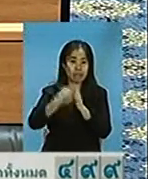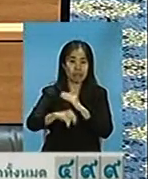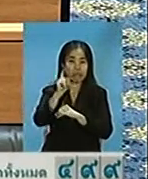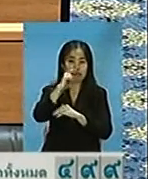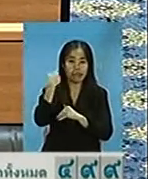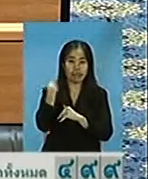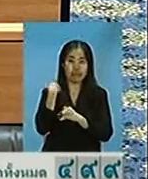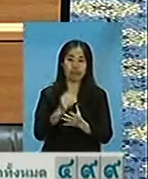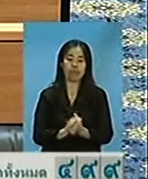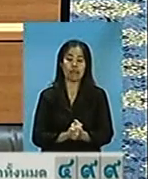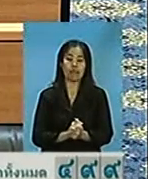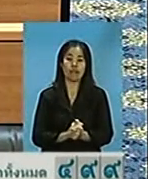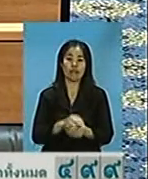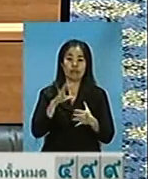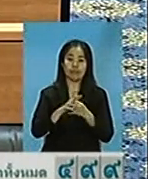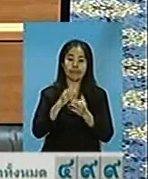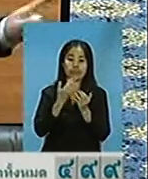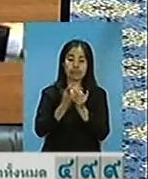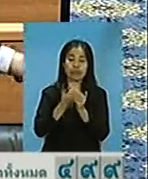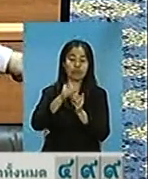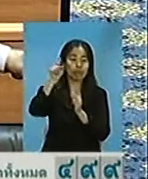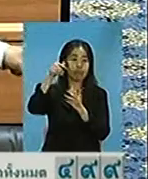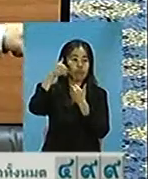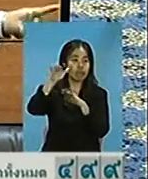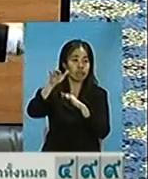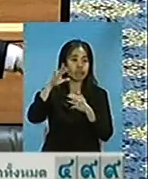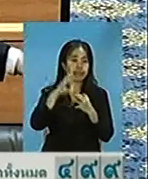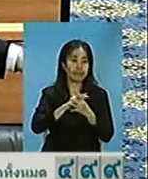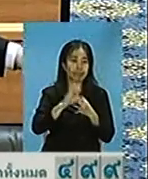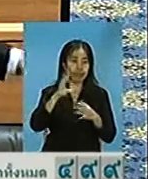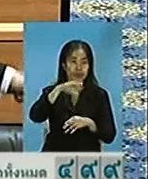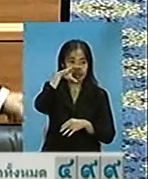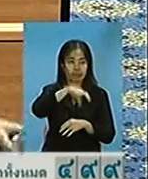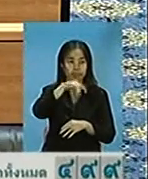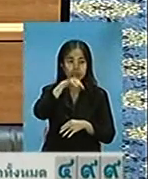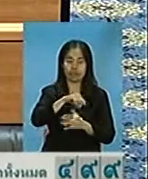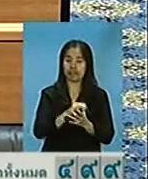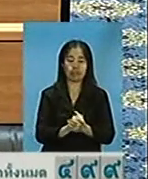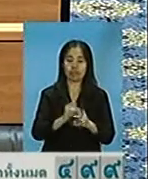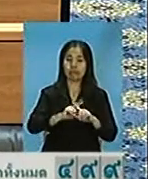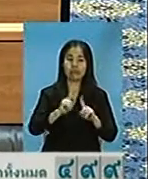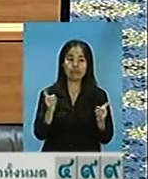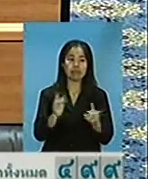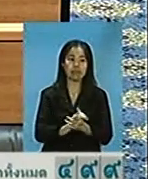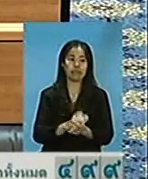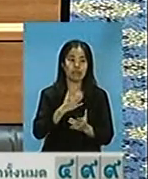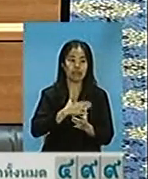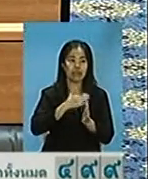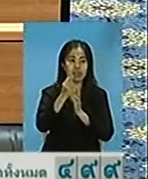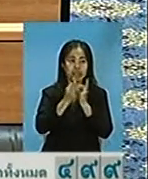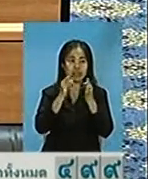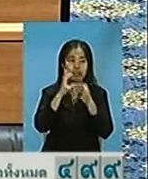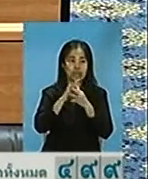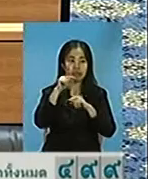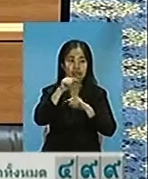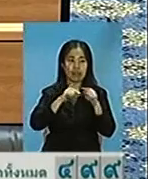อเก็บที่ปลายน้ำไม่ได้เกี่ยวกับต้นน้ำไม่ใช่ฮะแล้วผมเรียนท่านประธานนะฮะ 90%